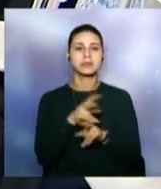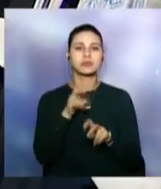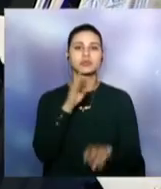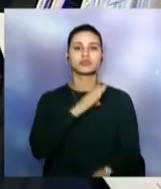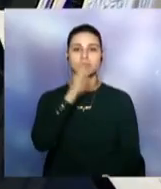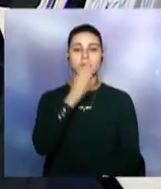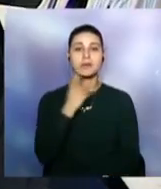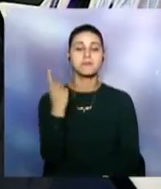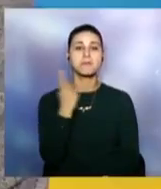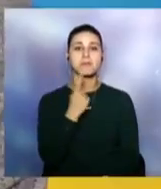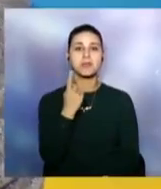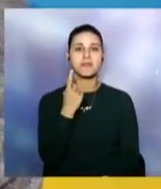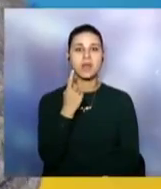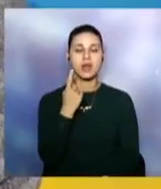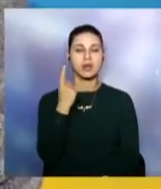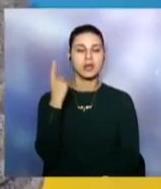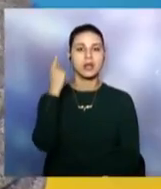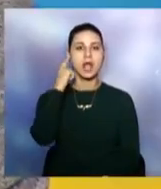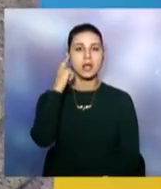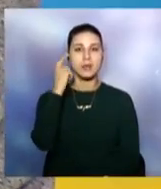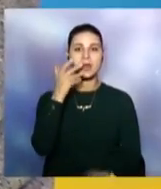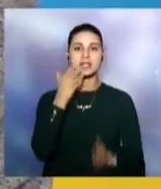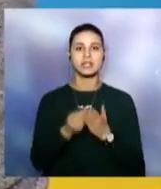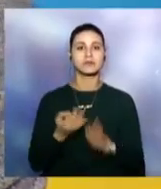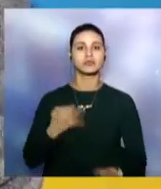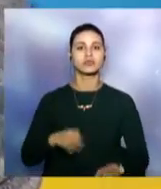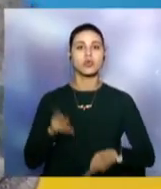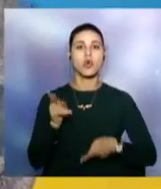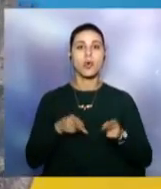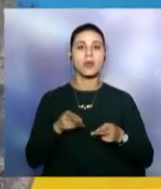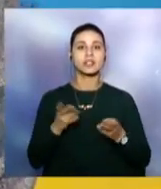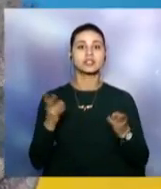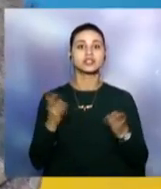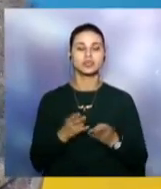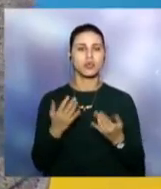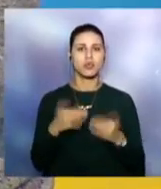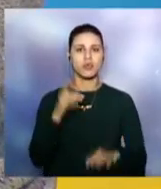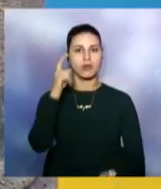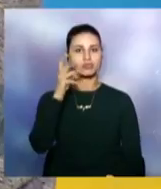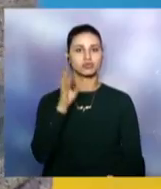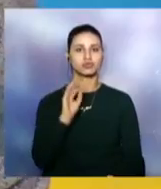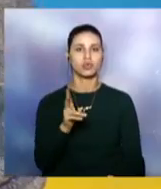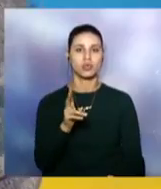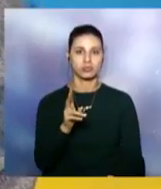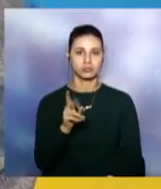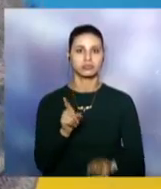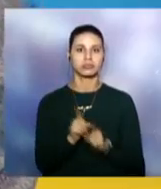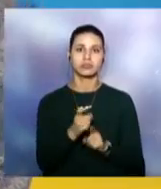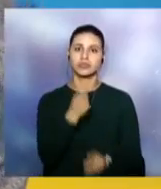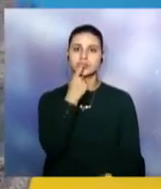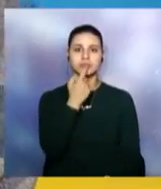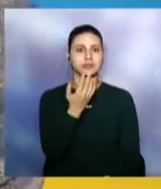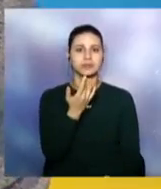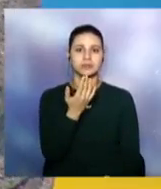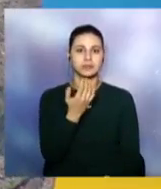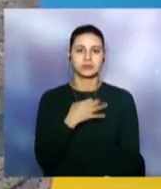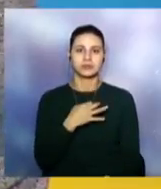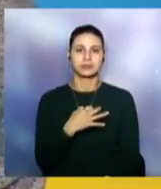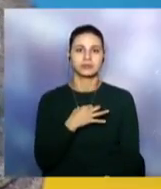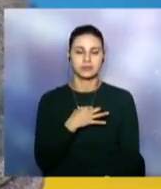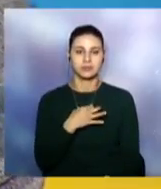პირველი გაგება იმისი, რომ მის შვილს ოპერაცია ჭირდება, ეს უკვე შოკის მომგვრელი ხო, რა თქმა უნდა. მე არის უკვე ასაკის მიუხედავად. ასაკის